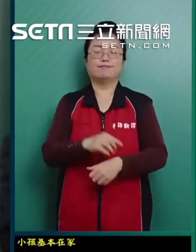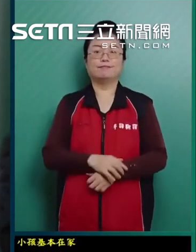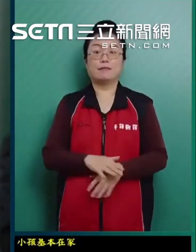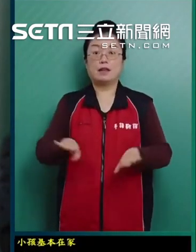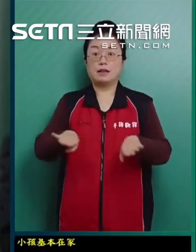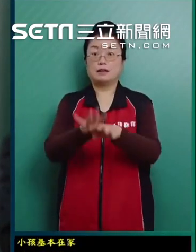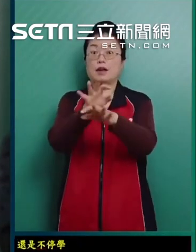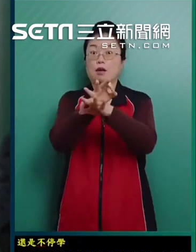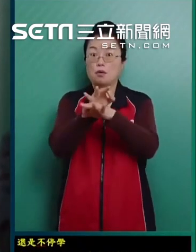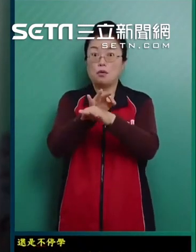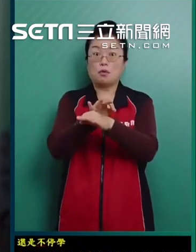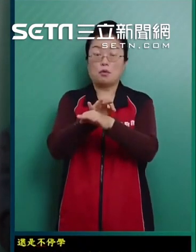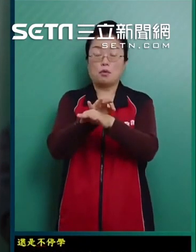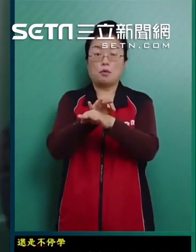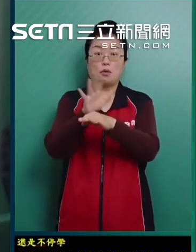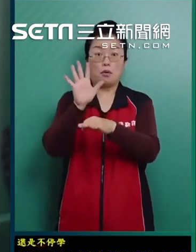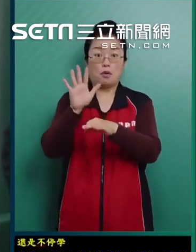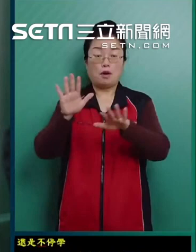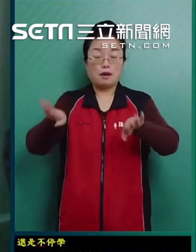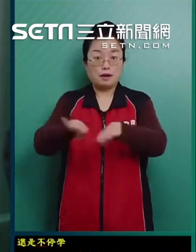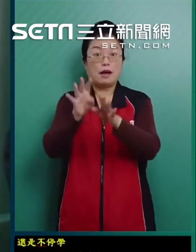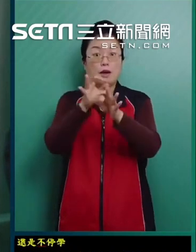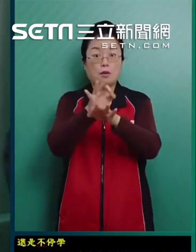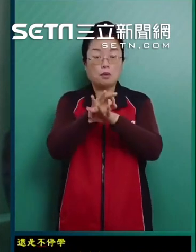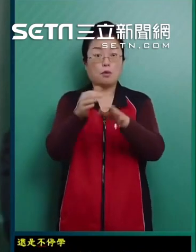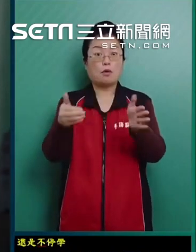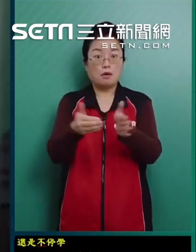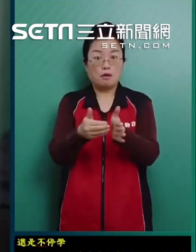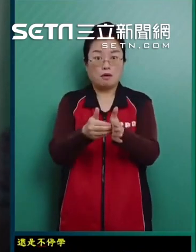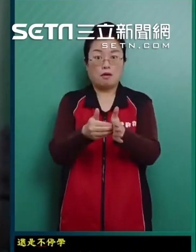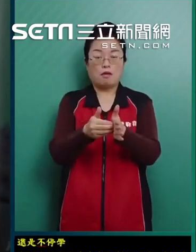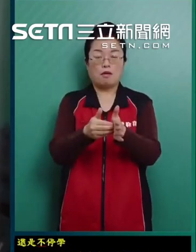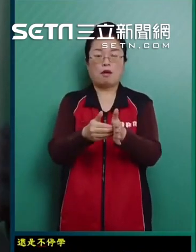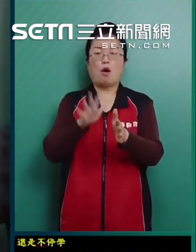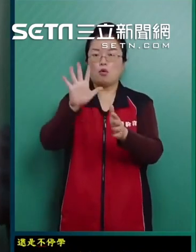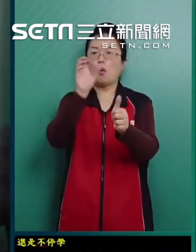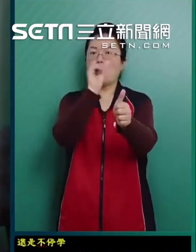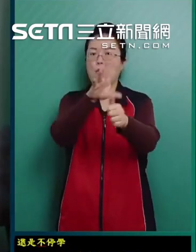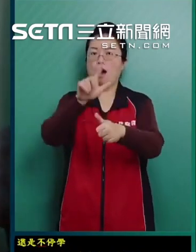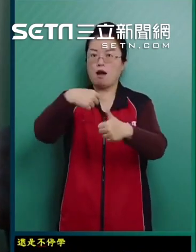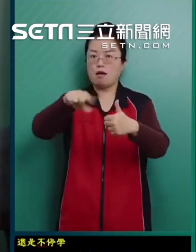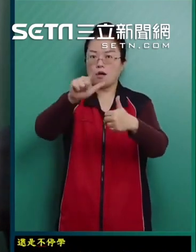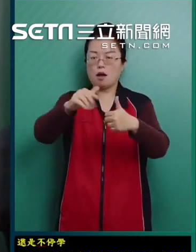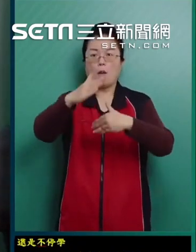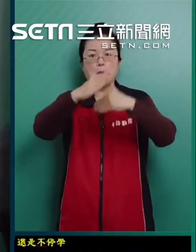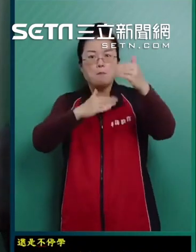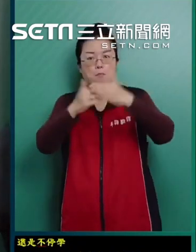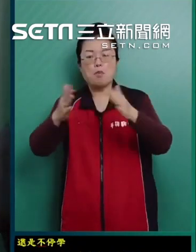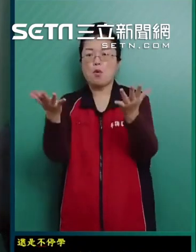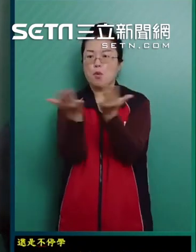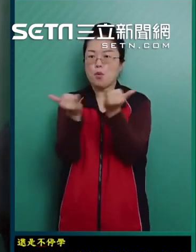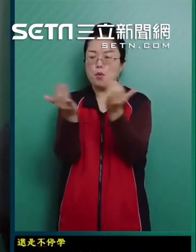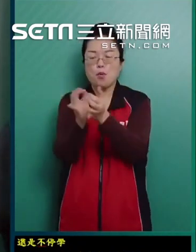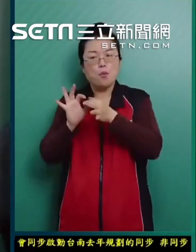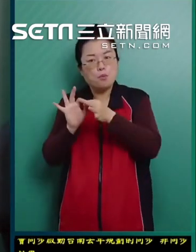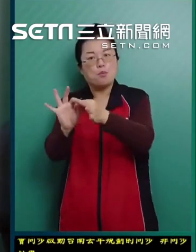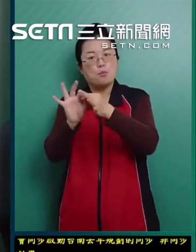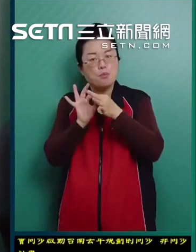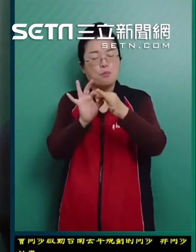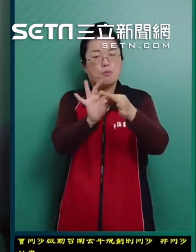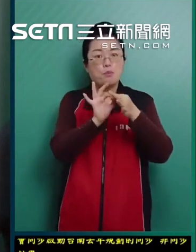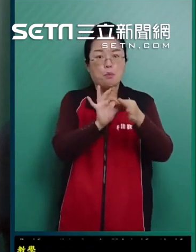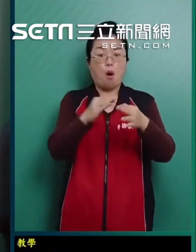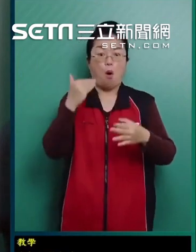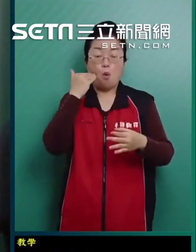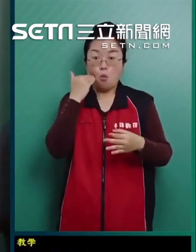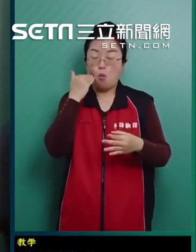经拜托老师每一天一定要关怀学生他的自主健康的状况，那身体有不适，那立